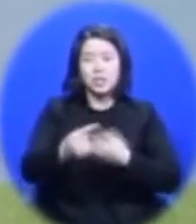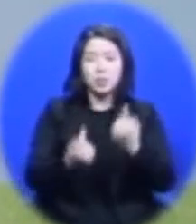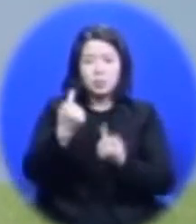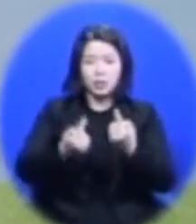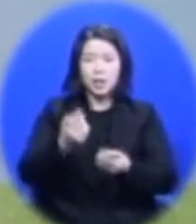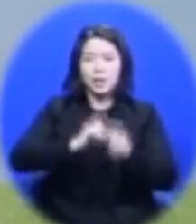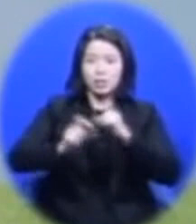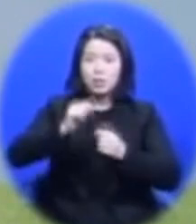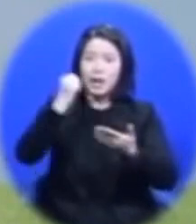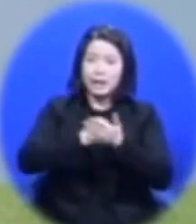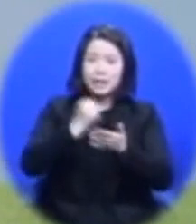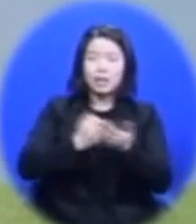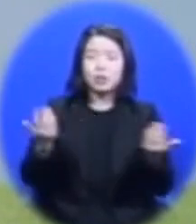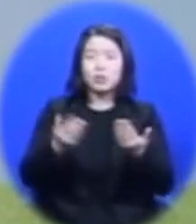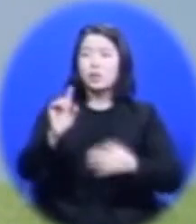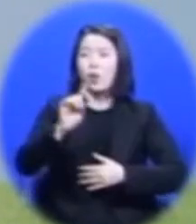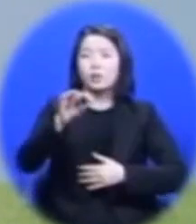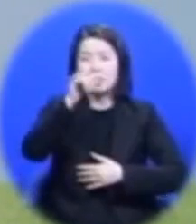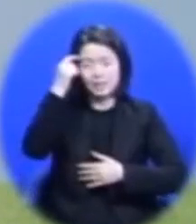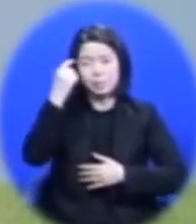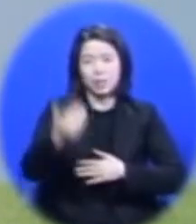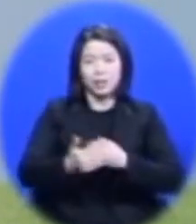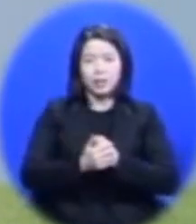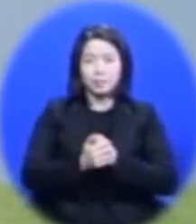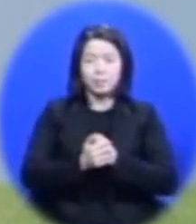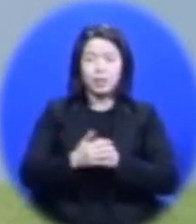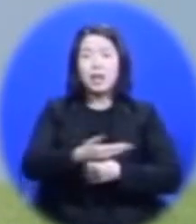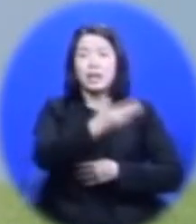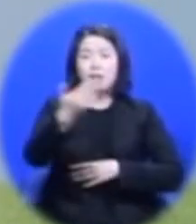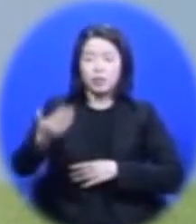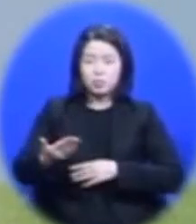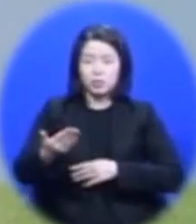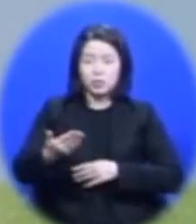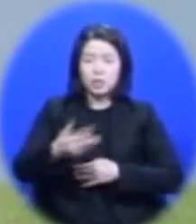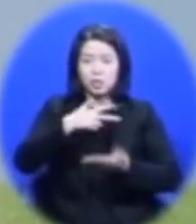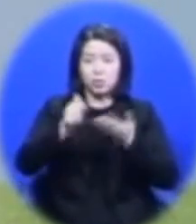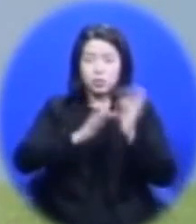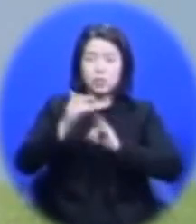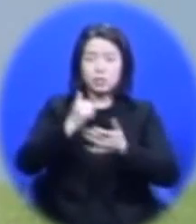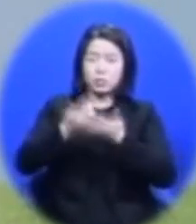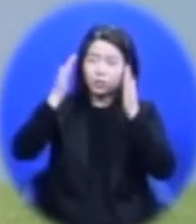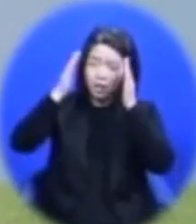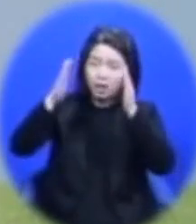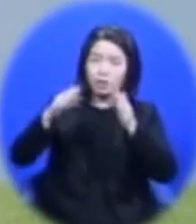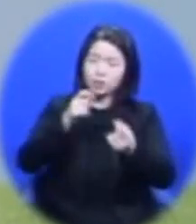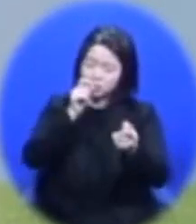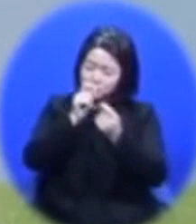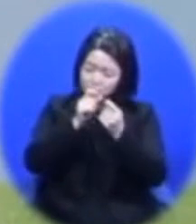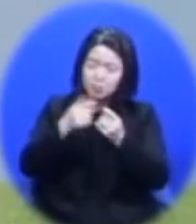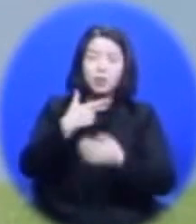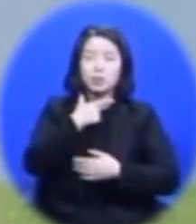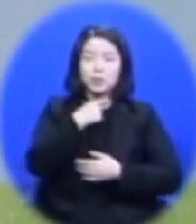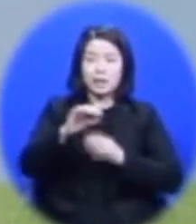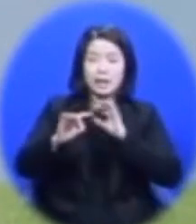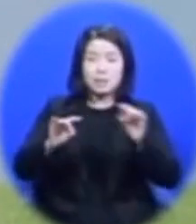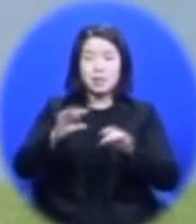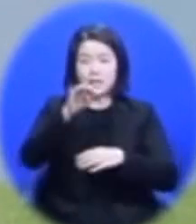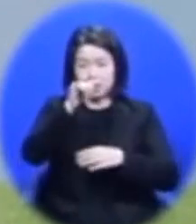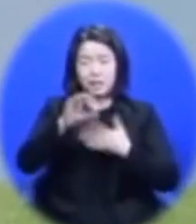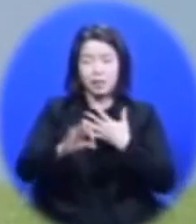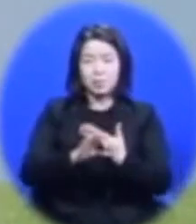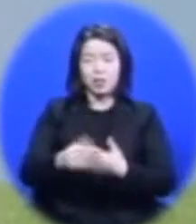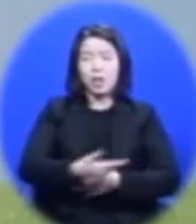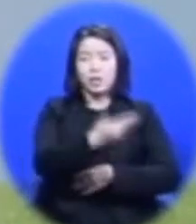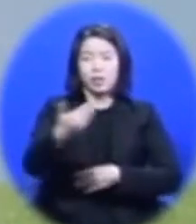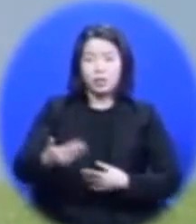일이 어디 있겠습니까? 여러분이 주 예수님을 향하여 친밀하고자 하는 갈망이 있다면